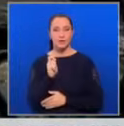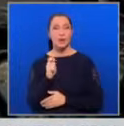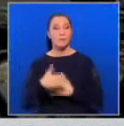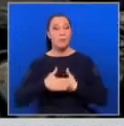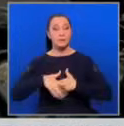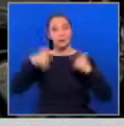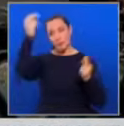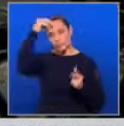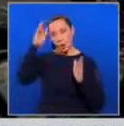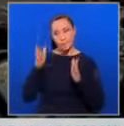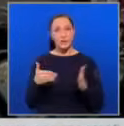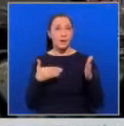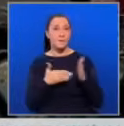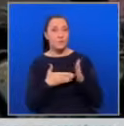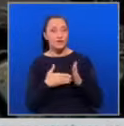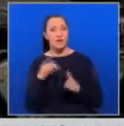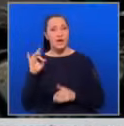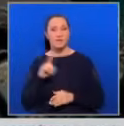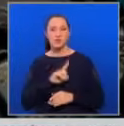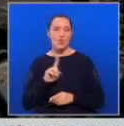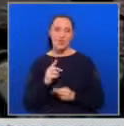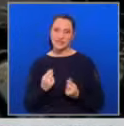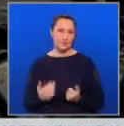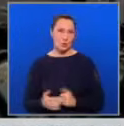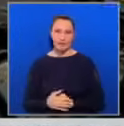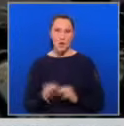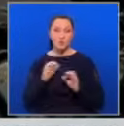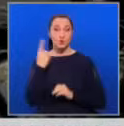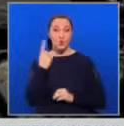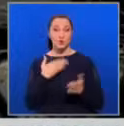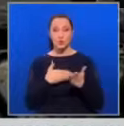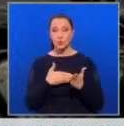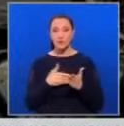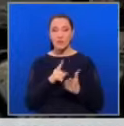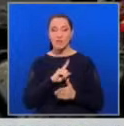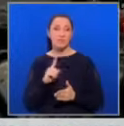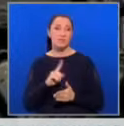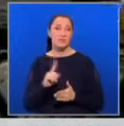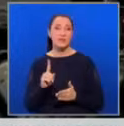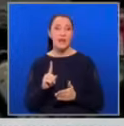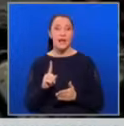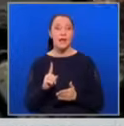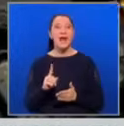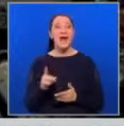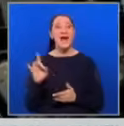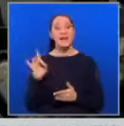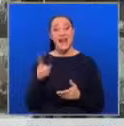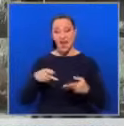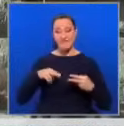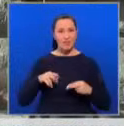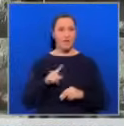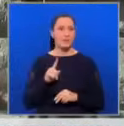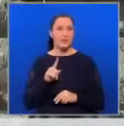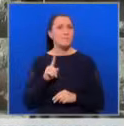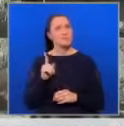пп дб определиха мотивите на радев като несъстоятелни нито един от мотивите не е релевантен още повече че всички те бяха изговорени в